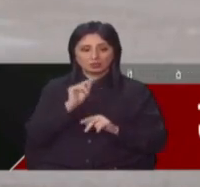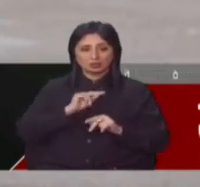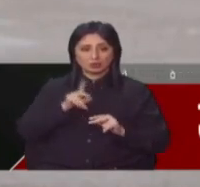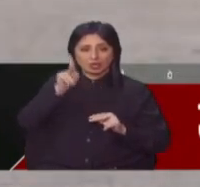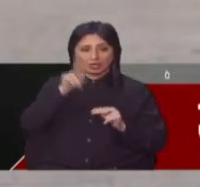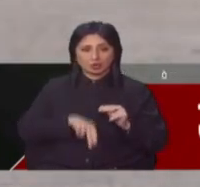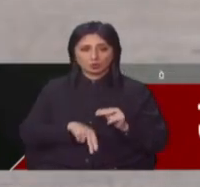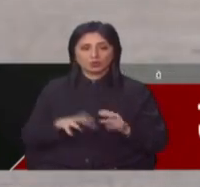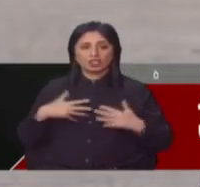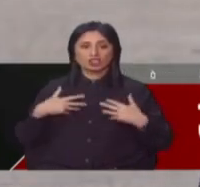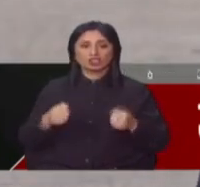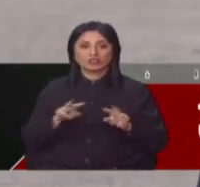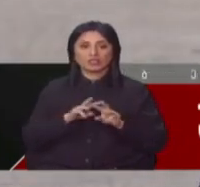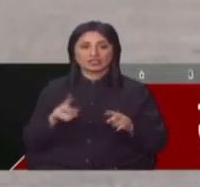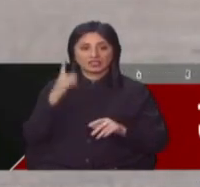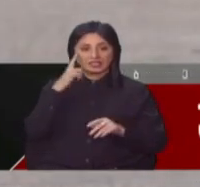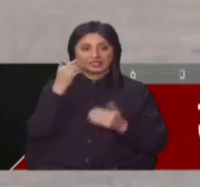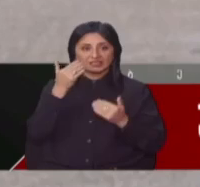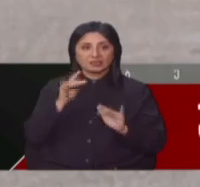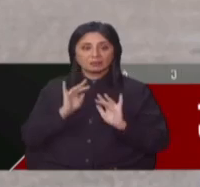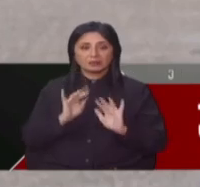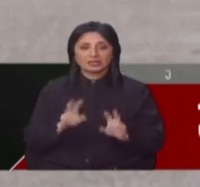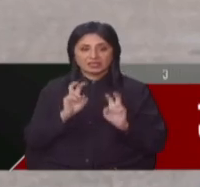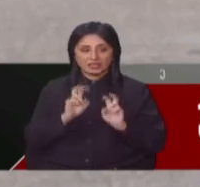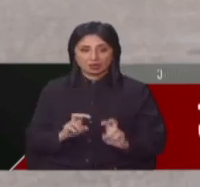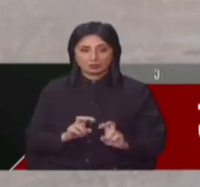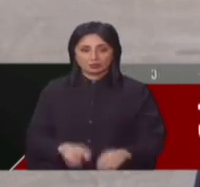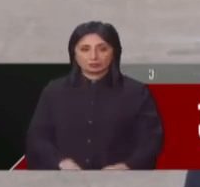სამუშაოები დასრულდება. ჯანდაცვის სამინისტროს ინიციირებით მიმდინარეობს